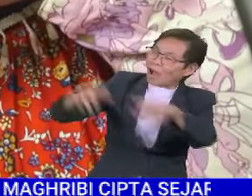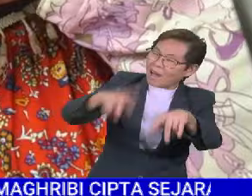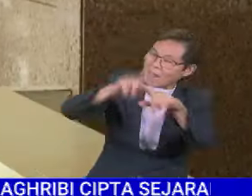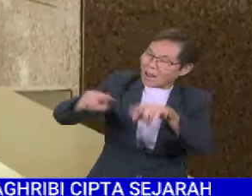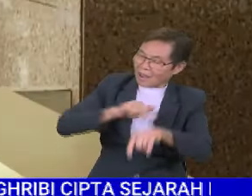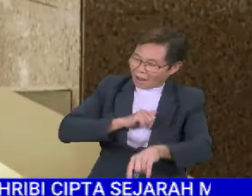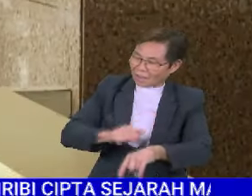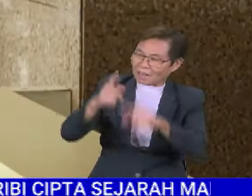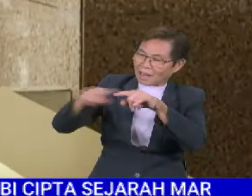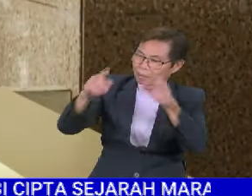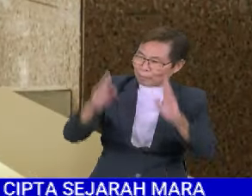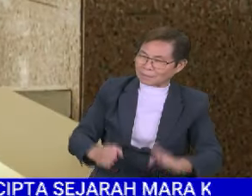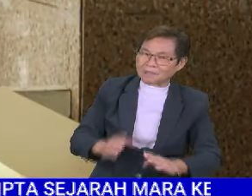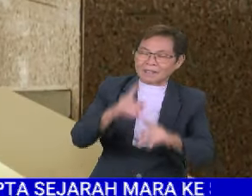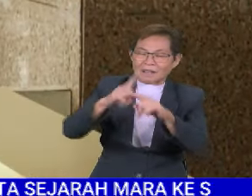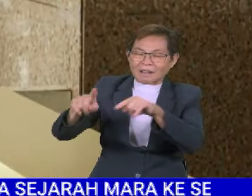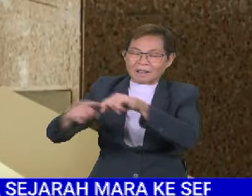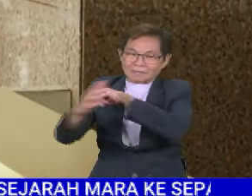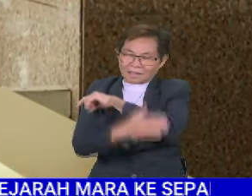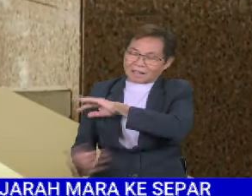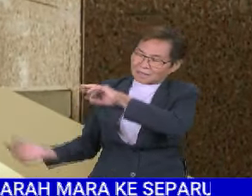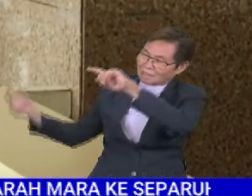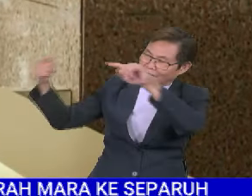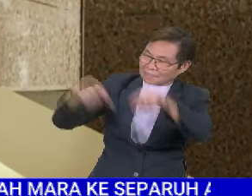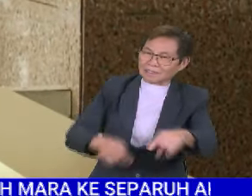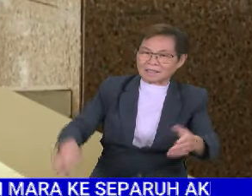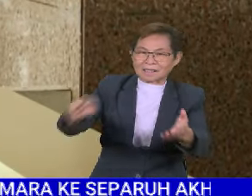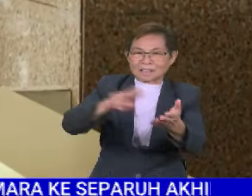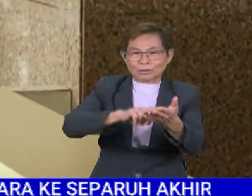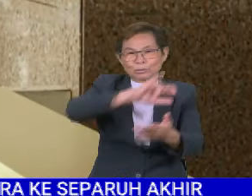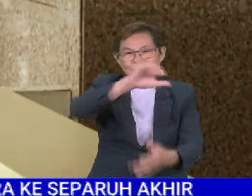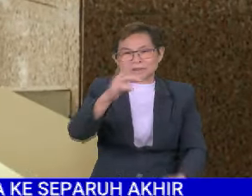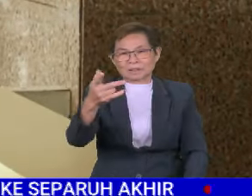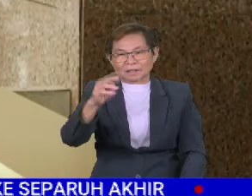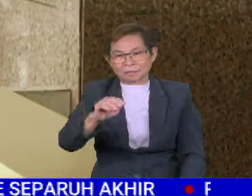yang berlainan agama, bangsa dan negara. Abdul Fauzi, Laporan JAKIM.